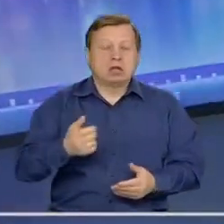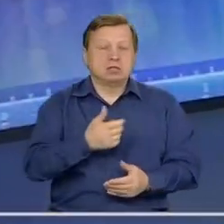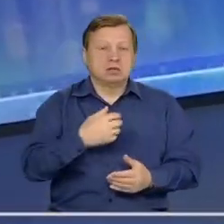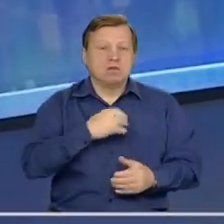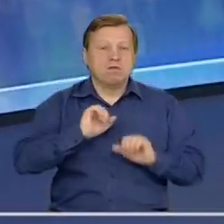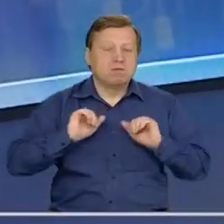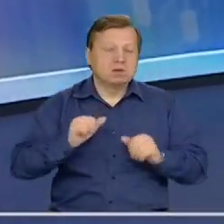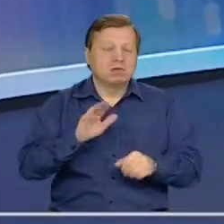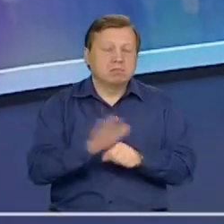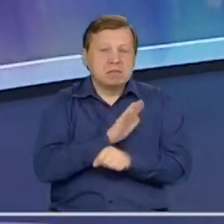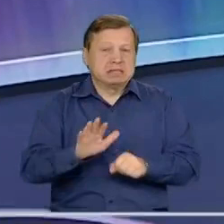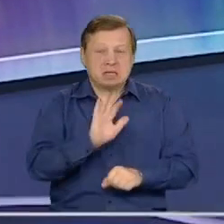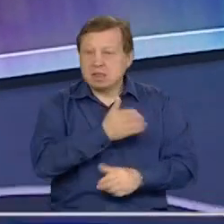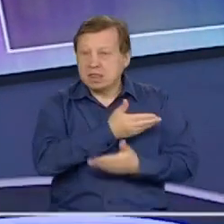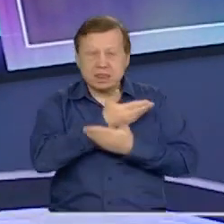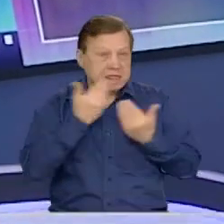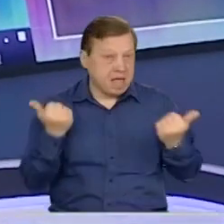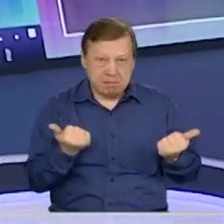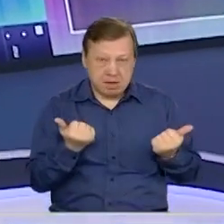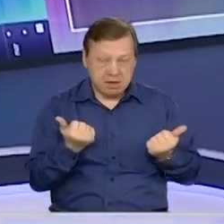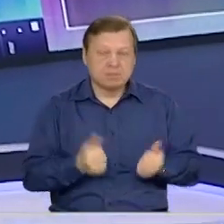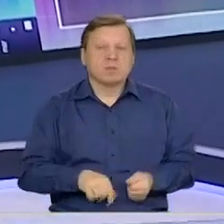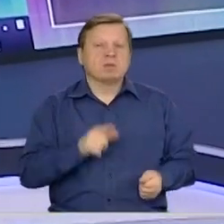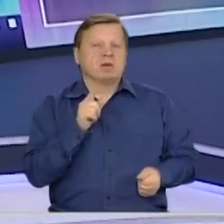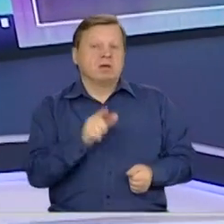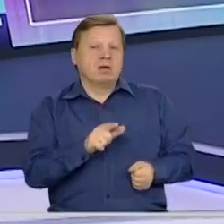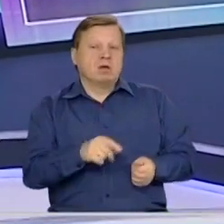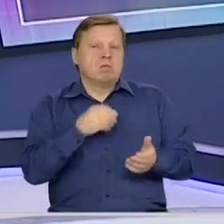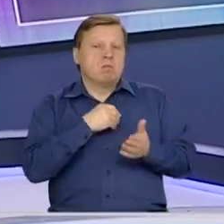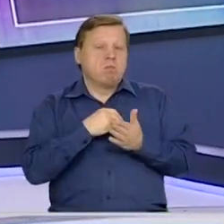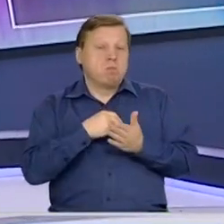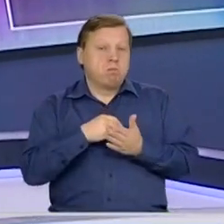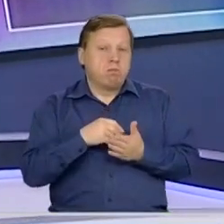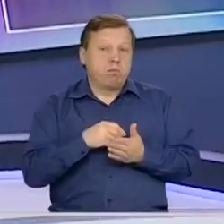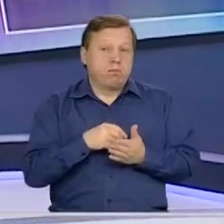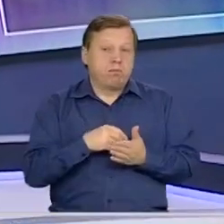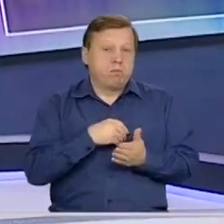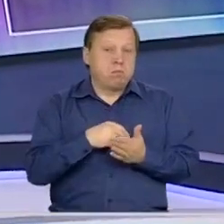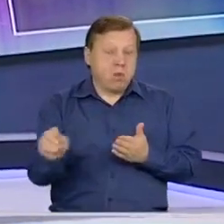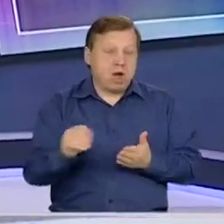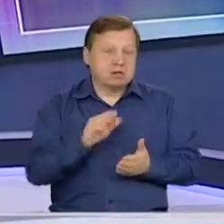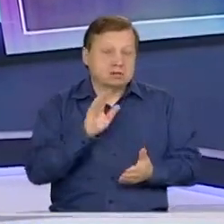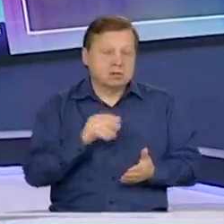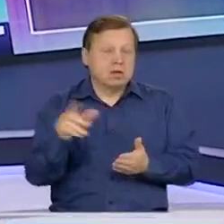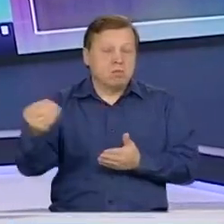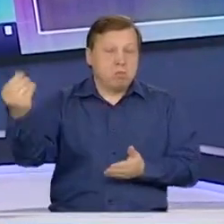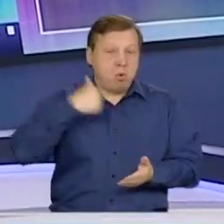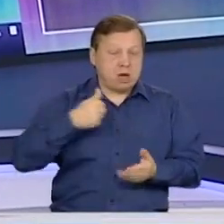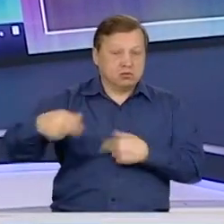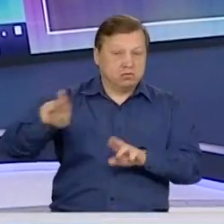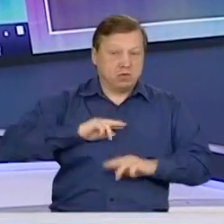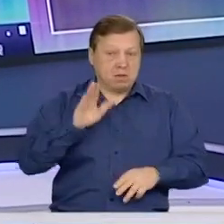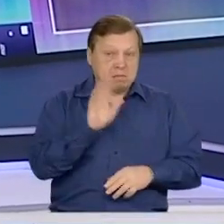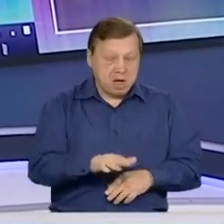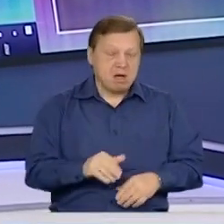Bo jak ktoś nie ma działalności gospodarczej i jemu wyjdzie to, że ma nadpłatę podatku i tak będzie ignorował w ogóle to logowanie się na